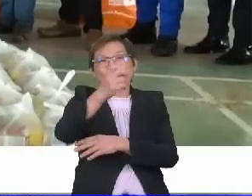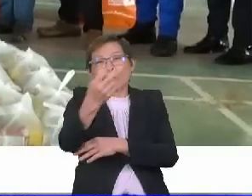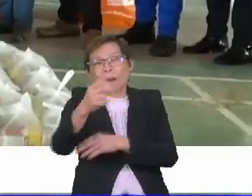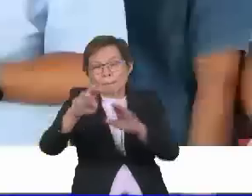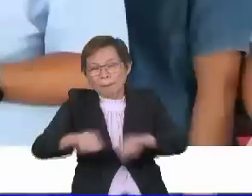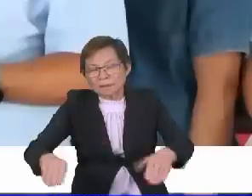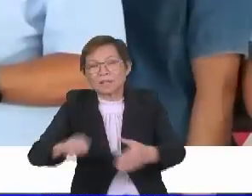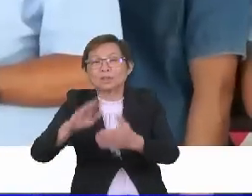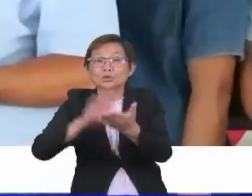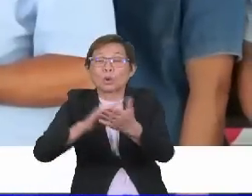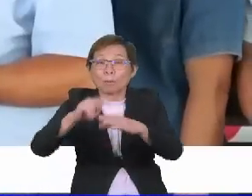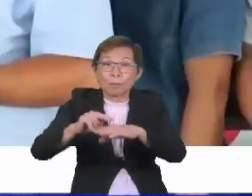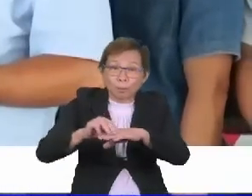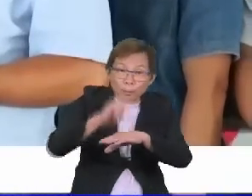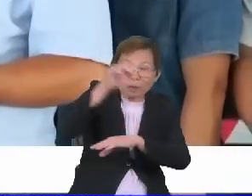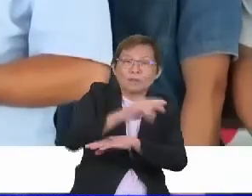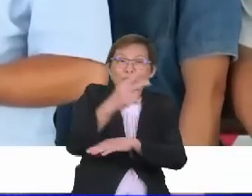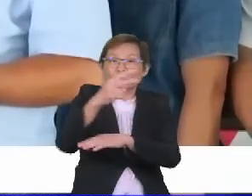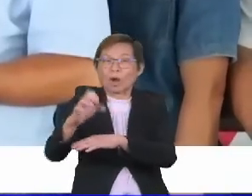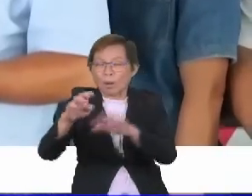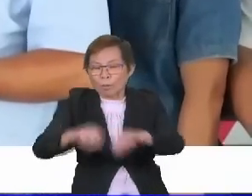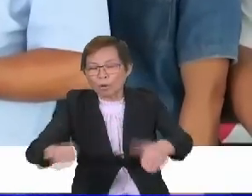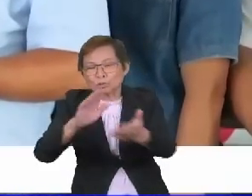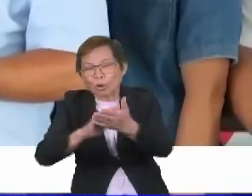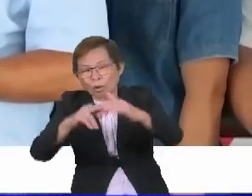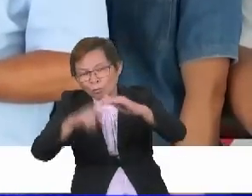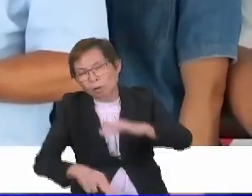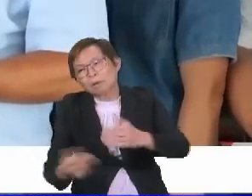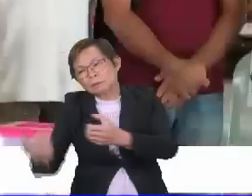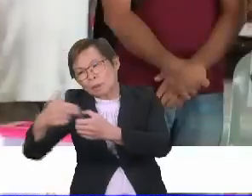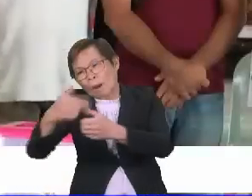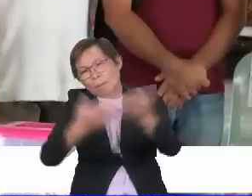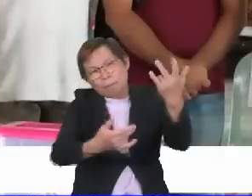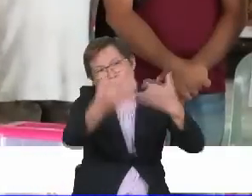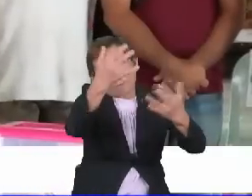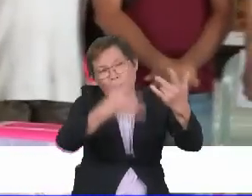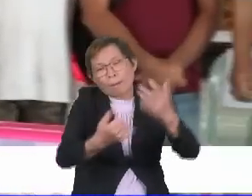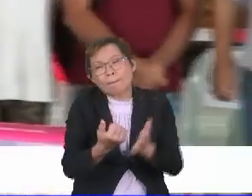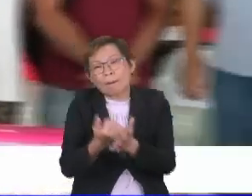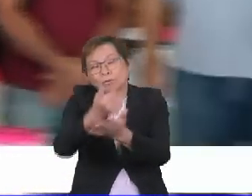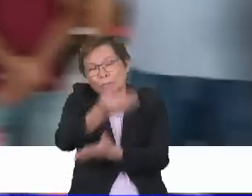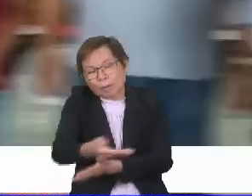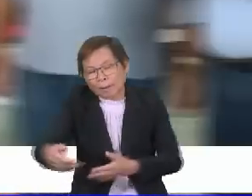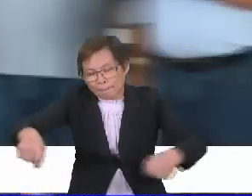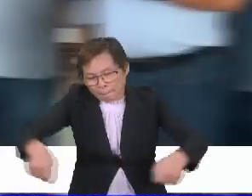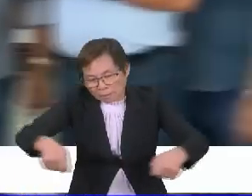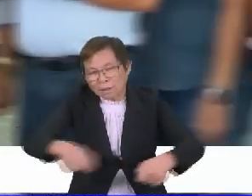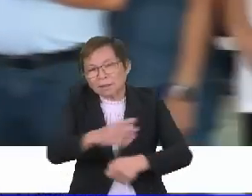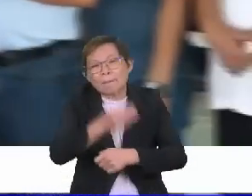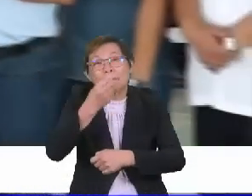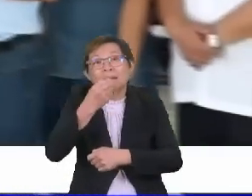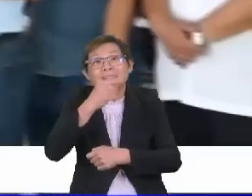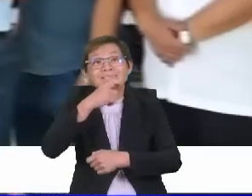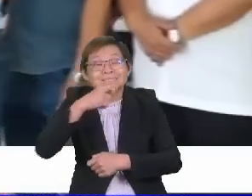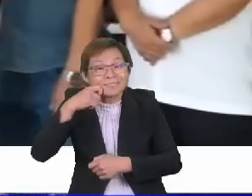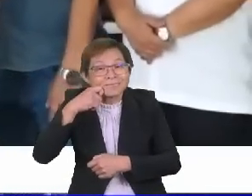pelajar sekolah menengah dan 200 Ringgit pada 19 murid sekolah rendah yang terlibat sementara itu bantuan peralatan dapur serta makanan kering